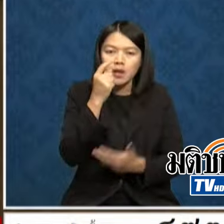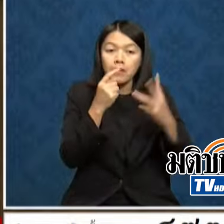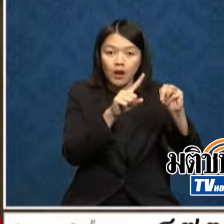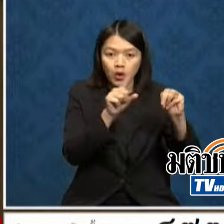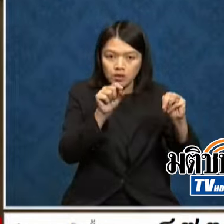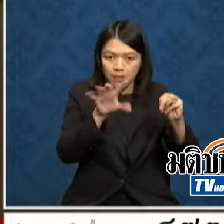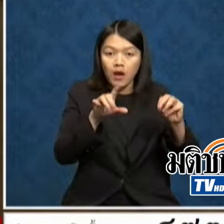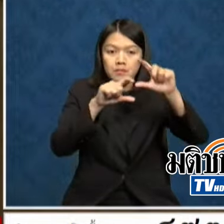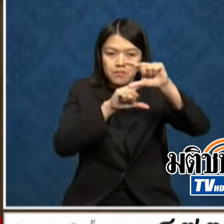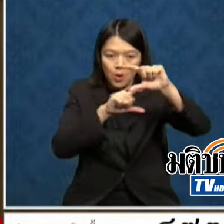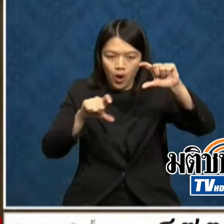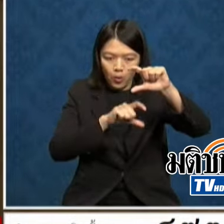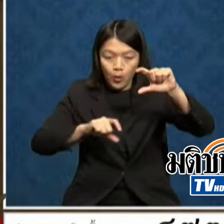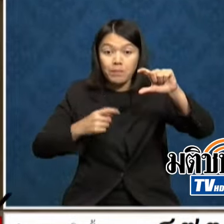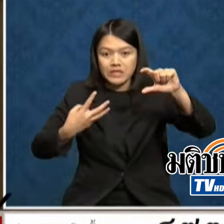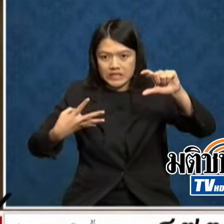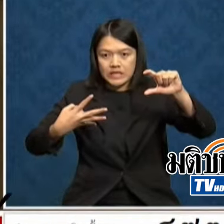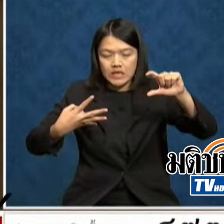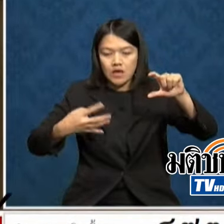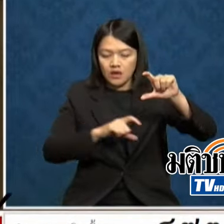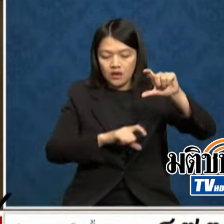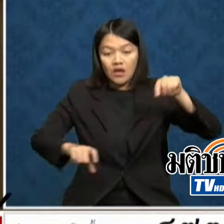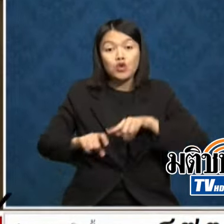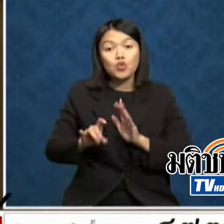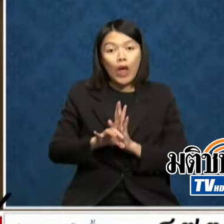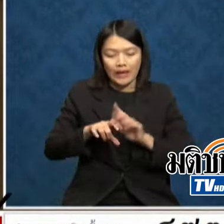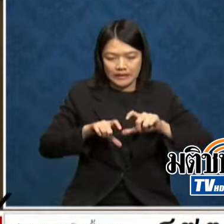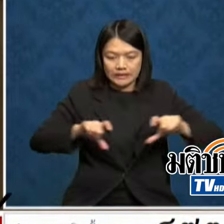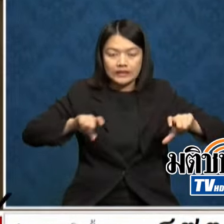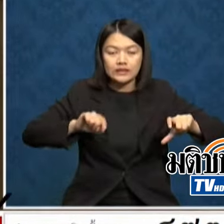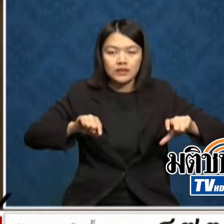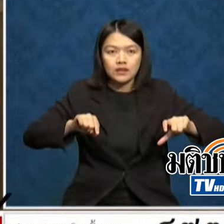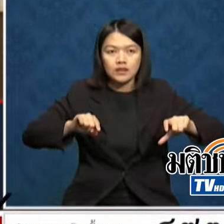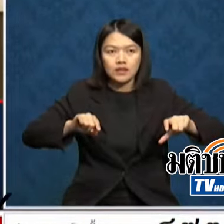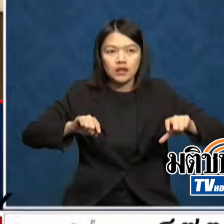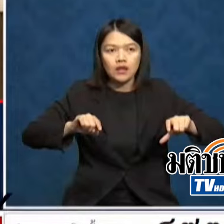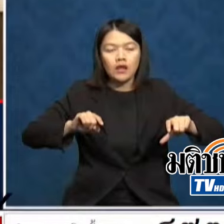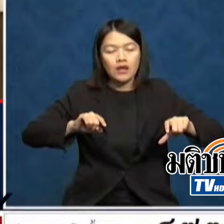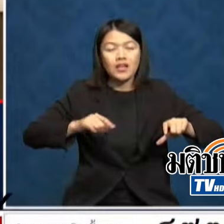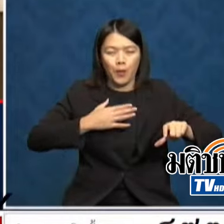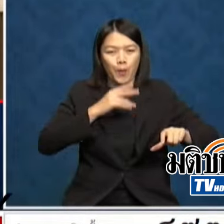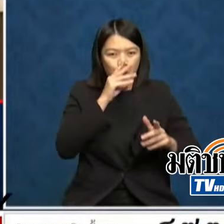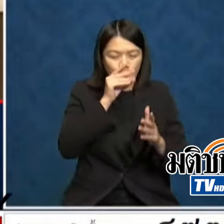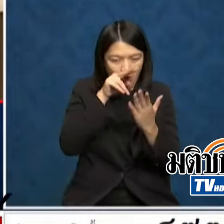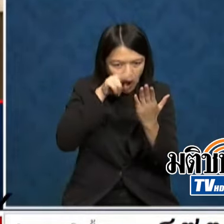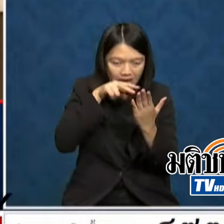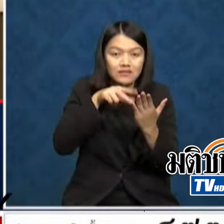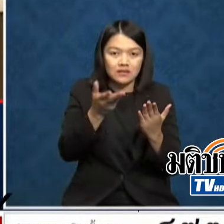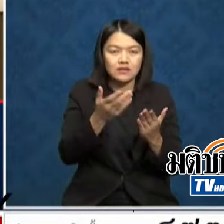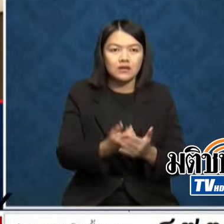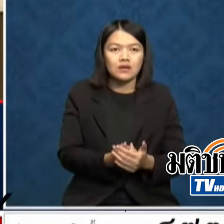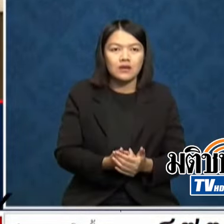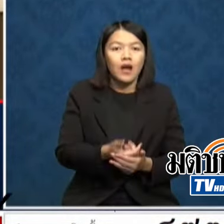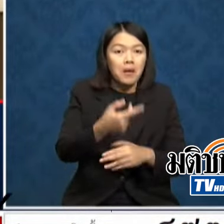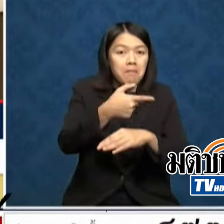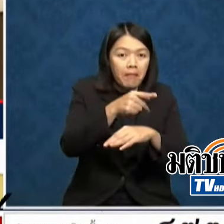มี4วรรคนะครับมีรายละเอียดโดยเฉพาะวรรคสุดท้ายนะครับท่านประธานจะขออ่านนะครับท่านประธานเพื่อที่จะให้ท่านประธ